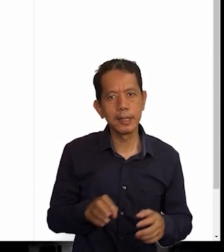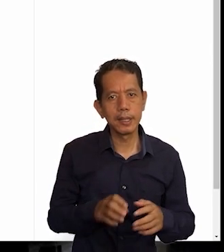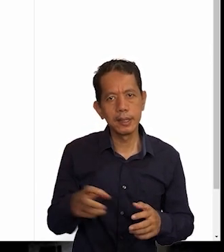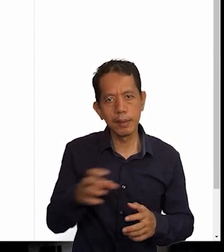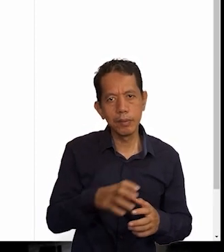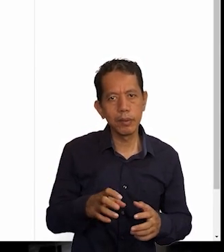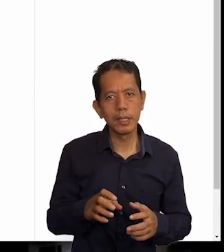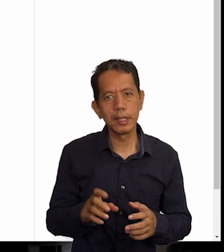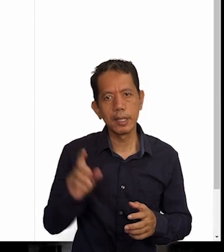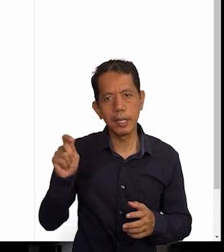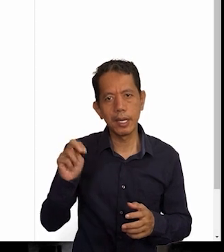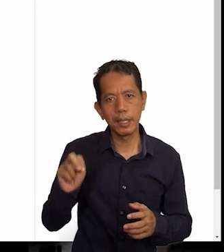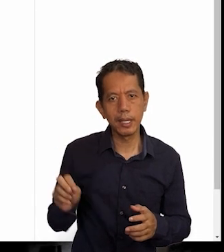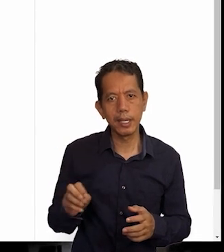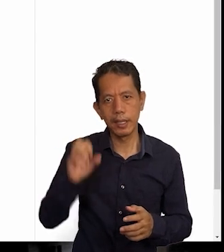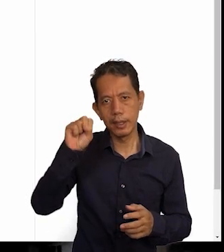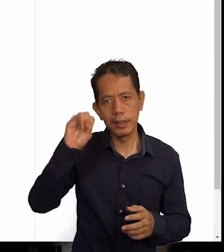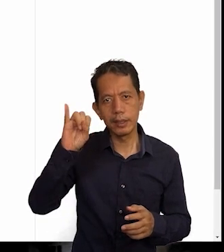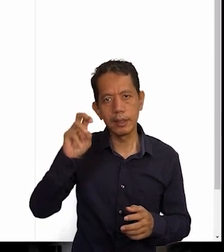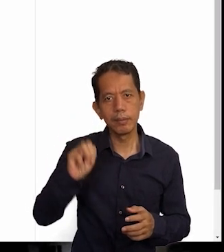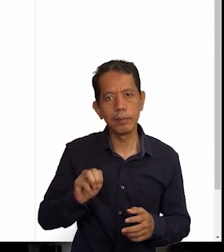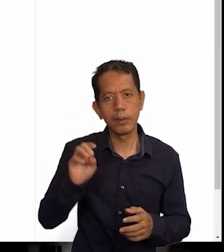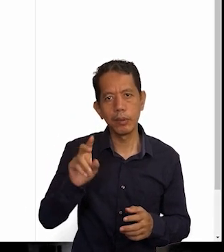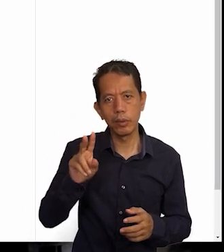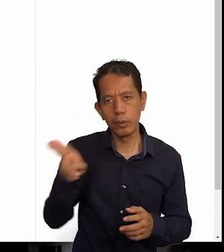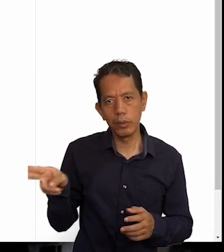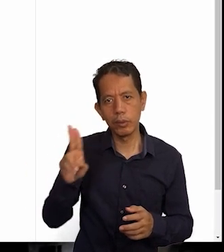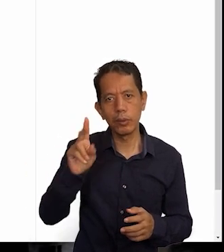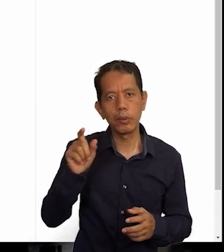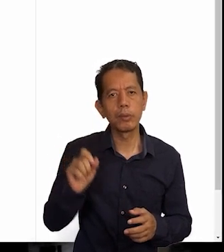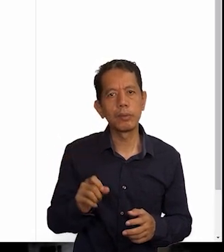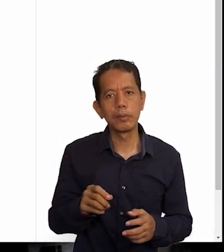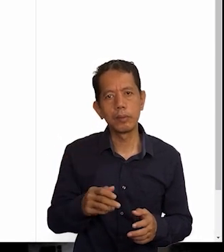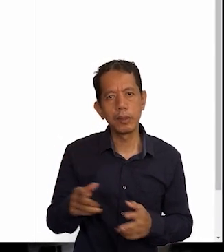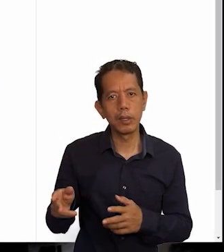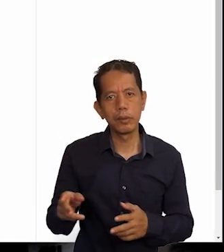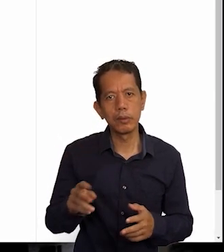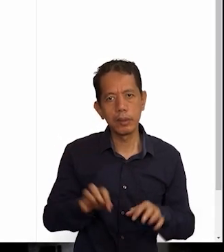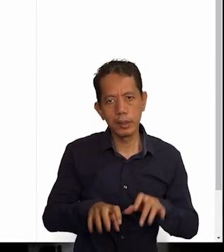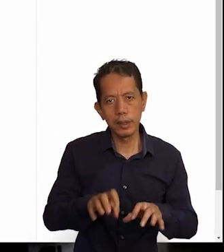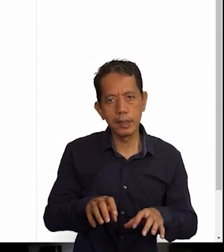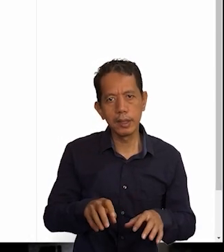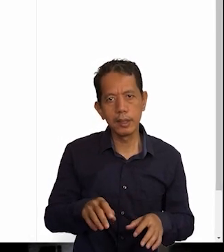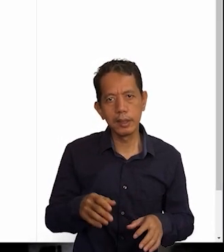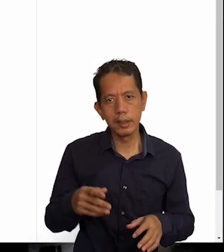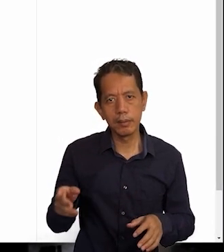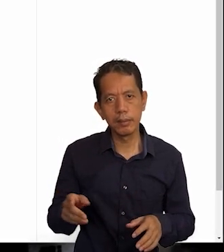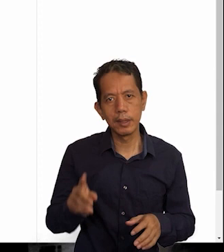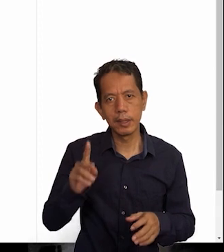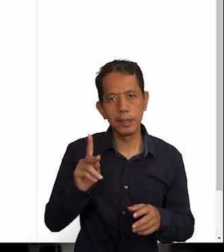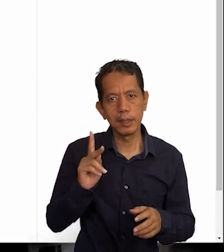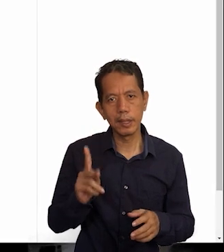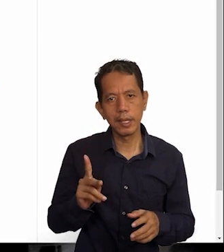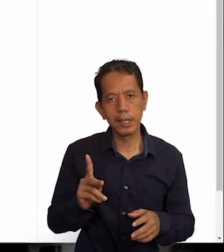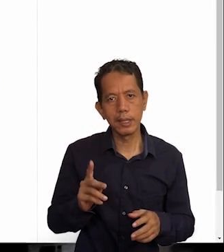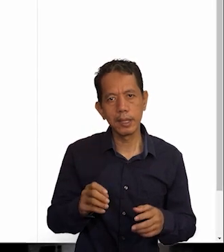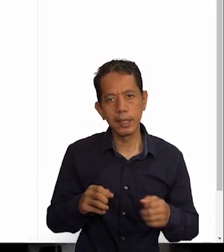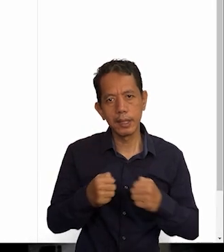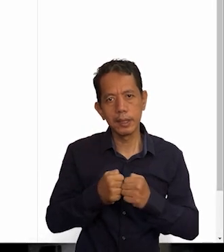dan huruf. Lalu, ketikkan kembali kata sandi tersebut di kolom konfirmasi.